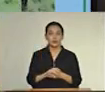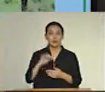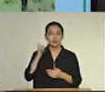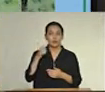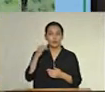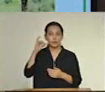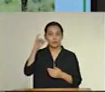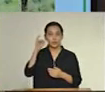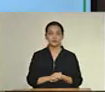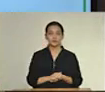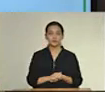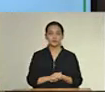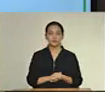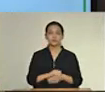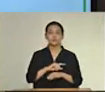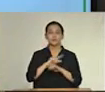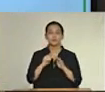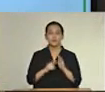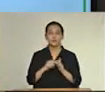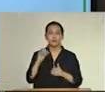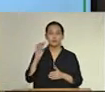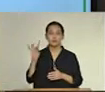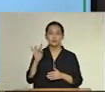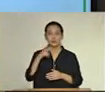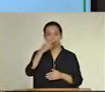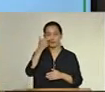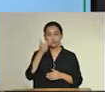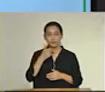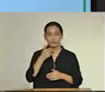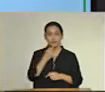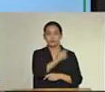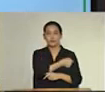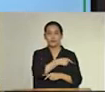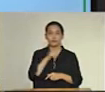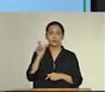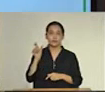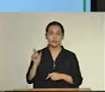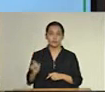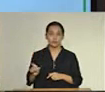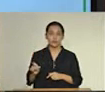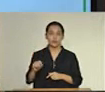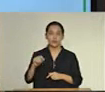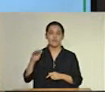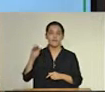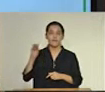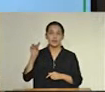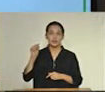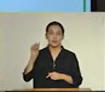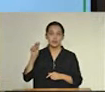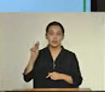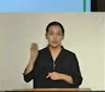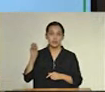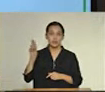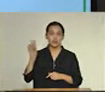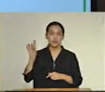yaxshi foyda olish mumkin. 17-asrda italiyalik shifokor olim Francesco Redi tajriba